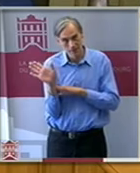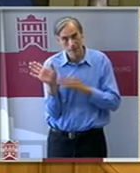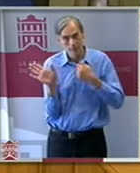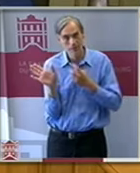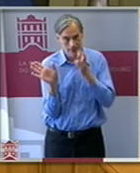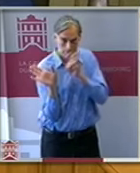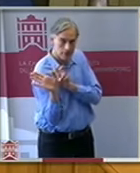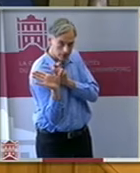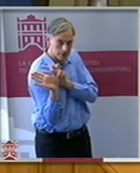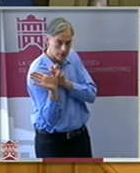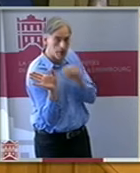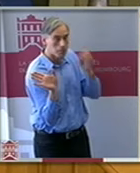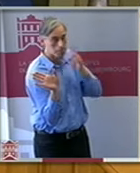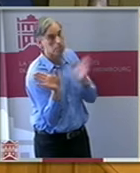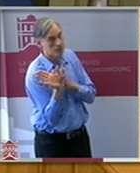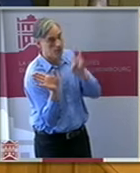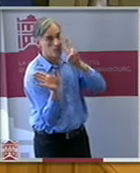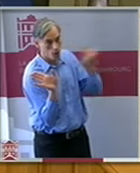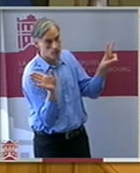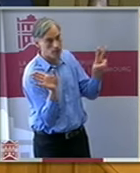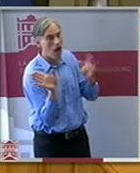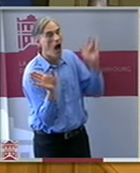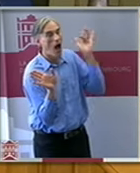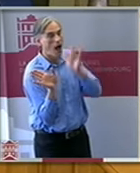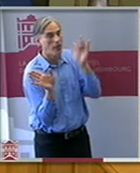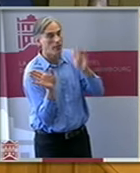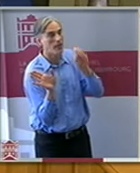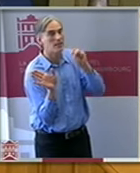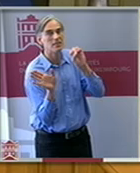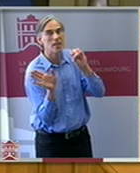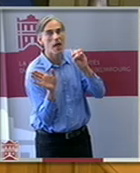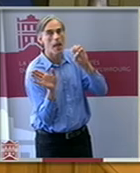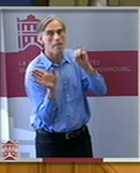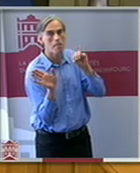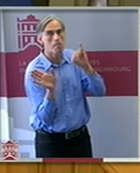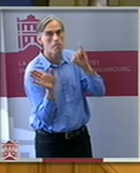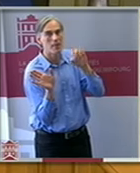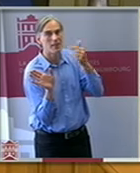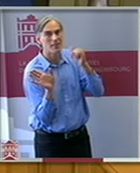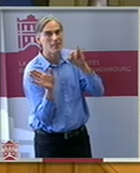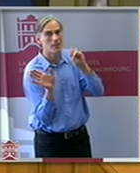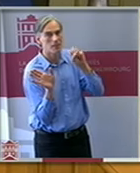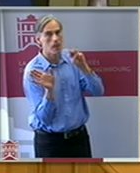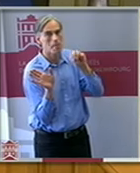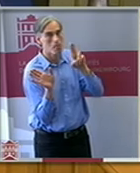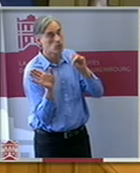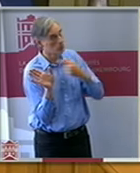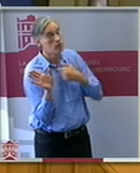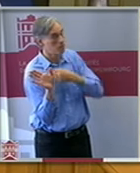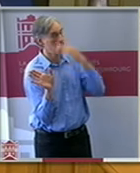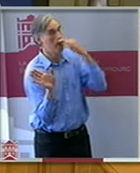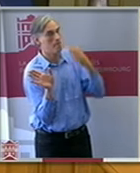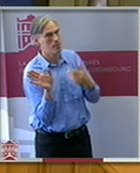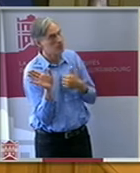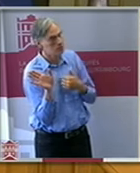Begriff Antisemitismus. Weil ich fange nun Flamme zu kriegen, dass aus einem ganz komischen Eck, aus